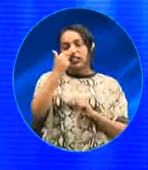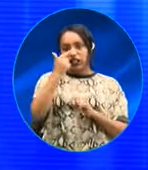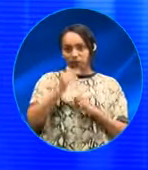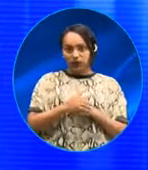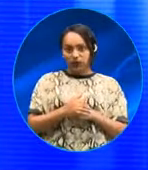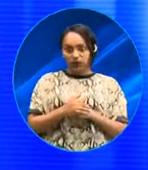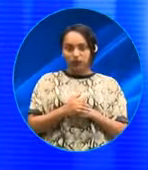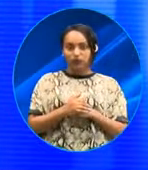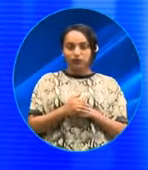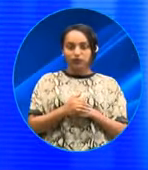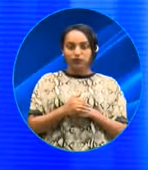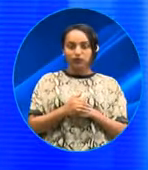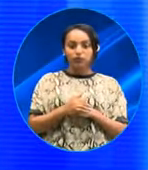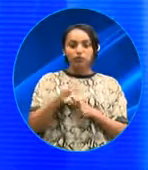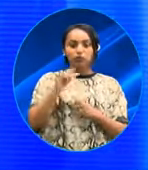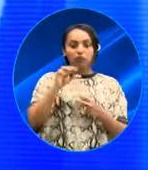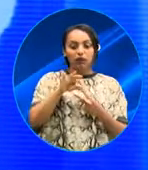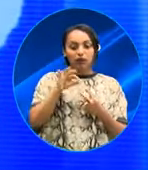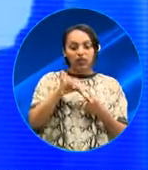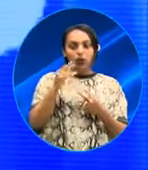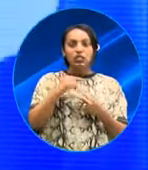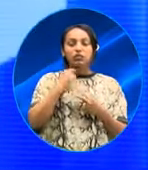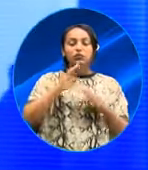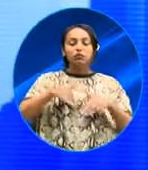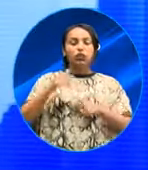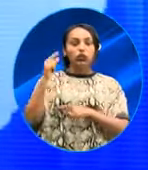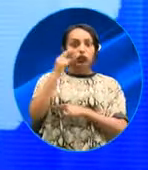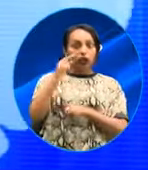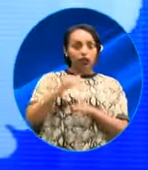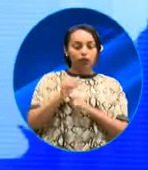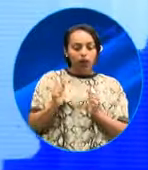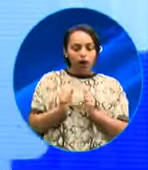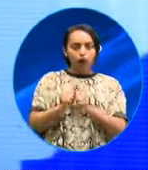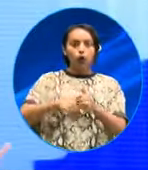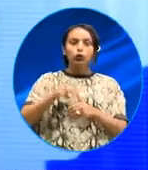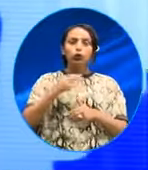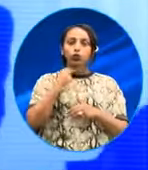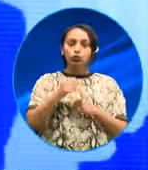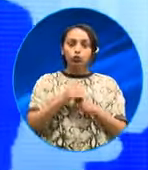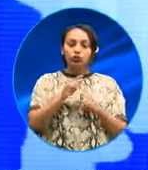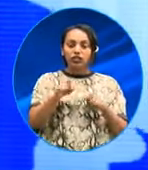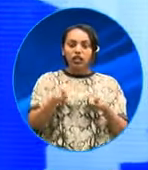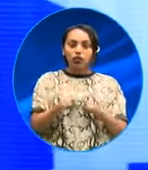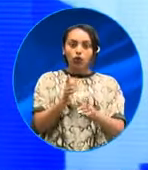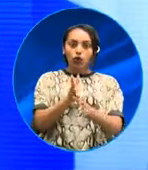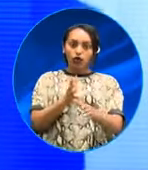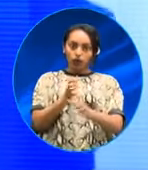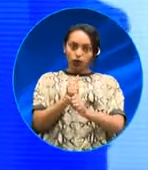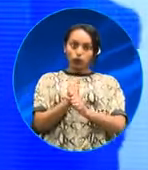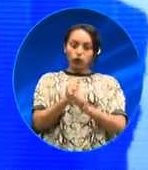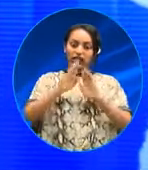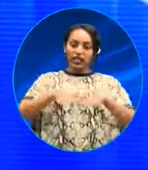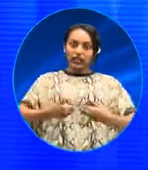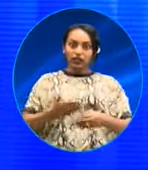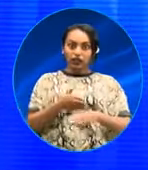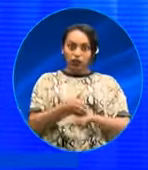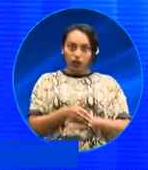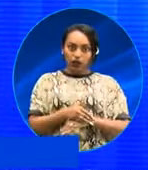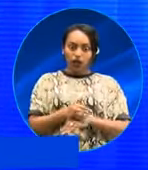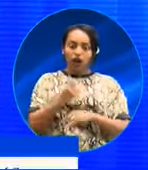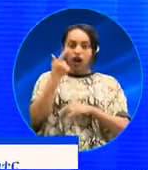እንደተለመደው በመረጣ ወይም ደግሞ በድምጽ መስጫ ቀንም በነቂስ ወጥቶ ድምጹን እንደዛ ወረፋ ይዞ ከሰጠ